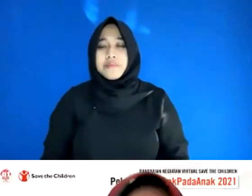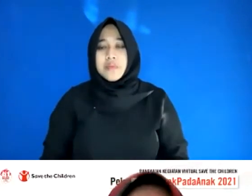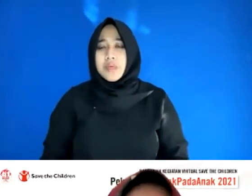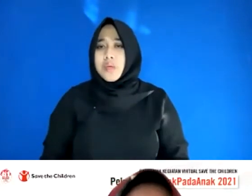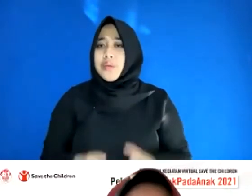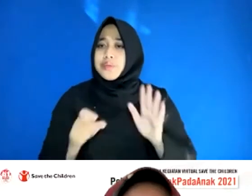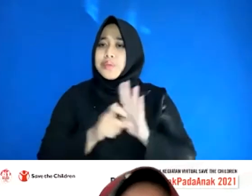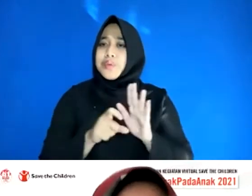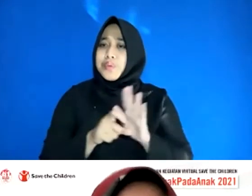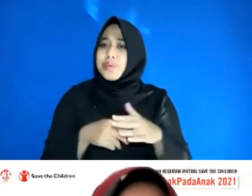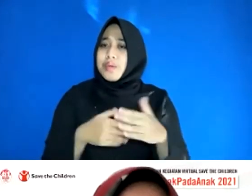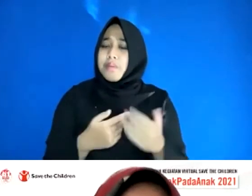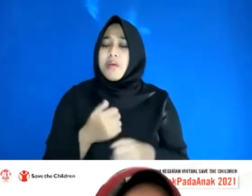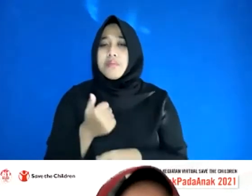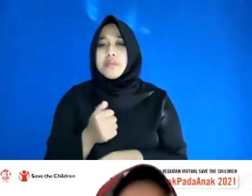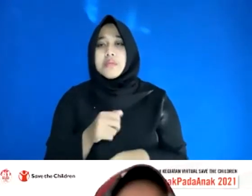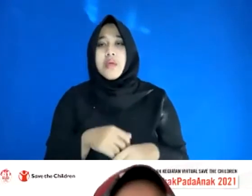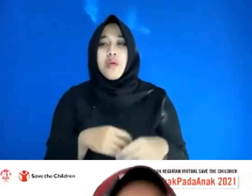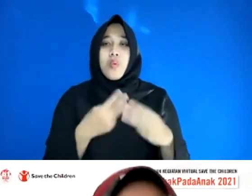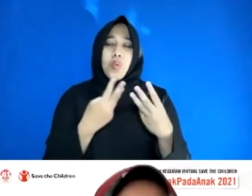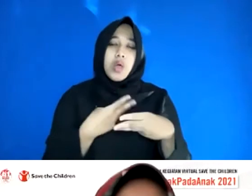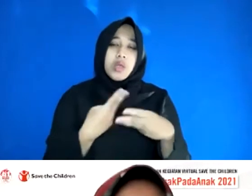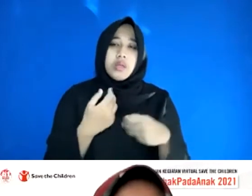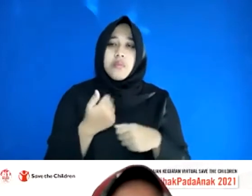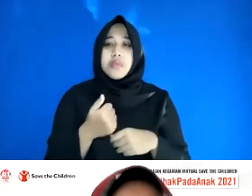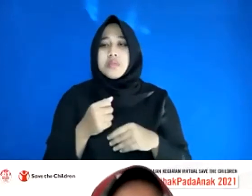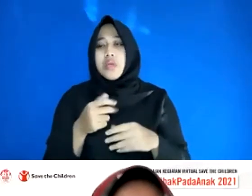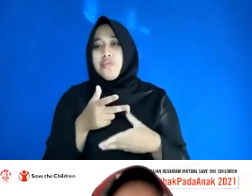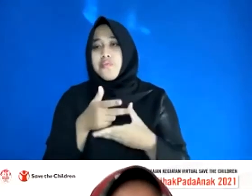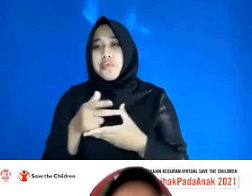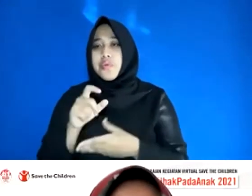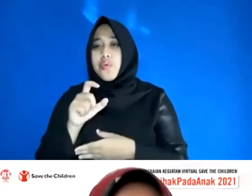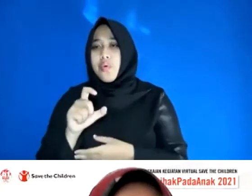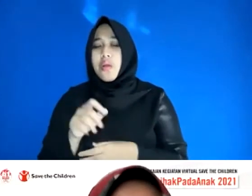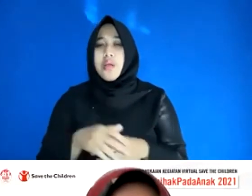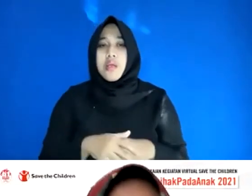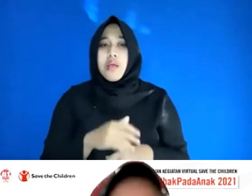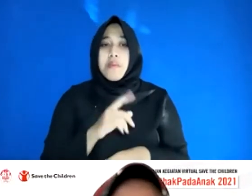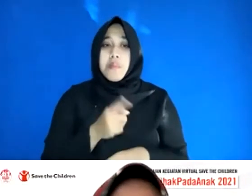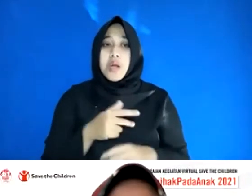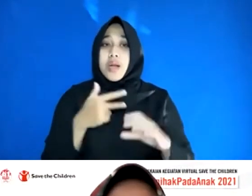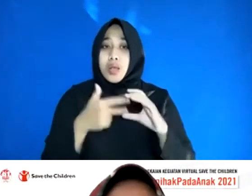Modelnya bisa via WhatsApp, bisa video call, bisa malahan pernah nge-zoom,